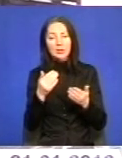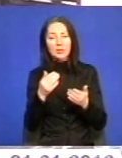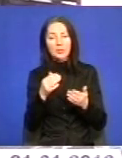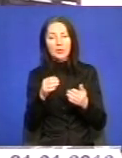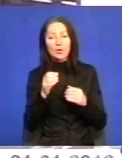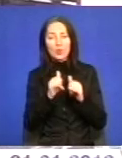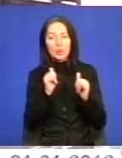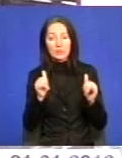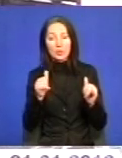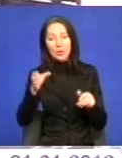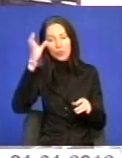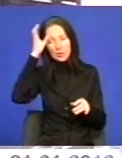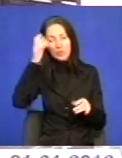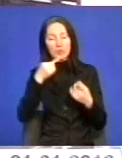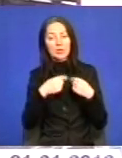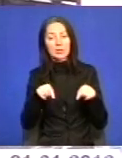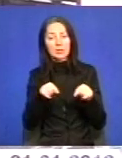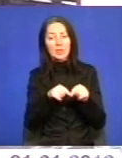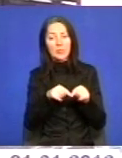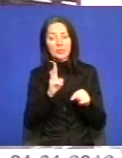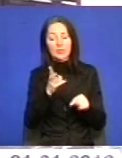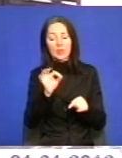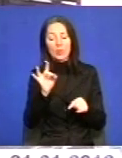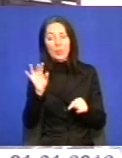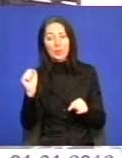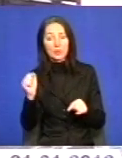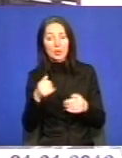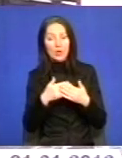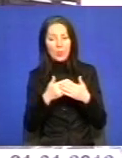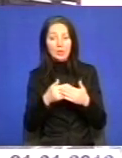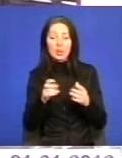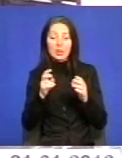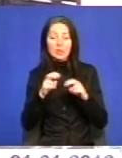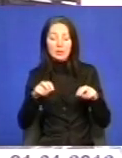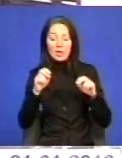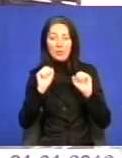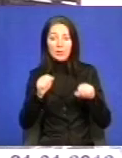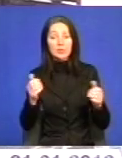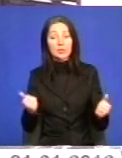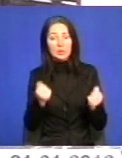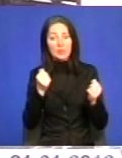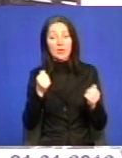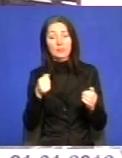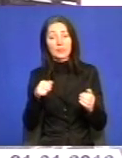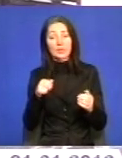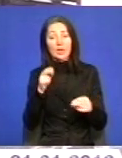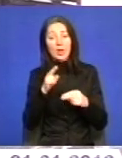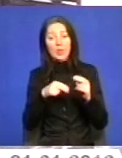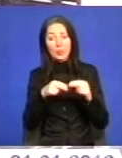розвитку освітньої системи Коропецької громади і розглядаємо можливість підтримки добудови